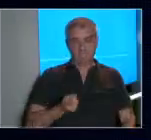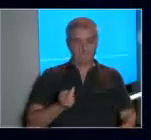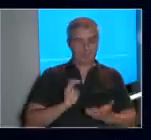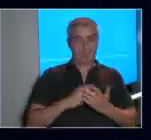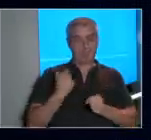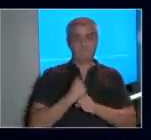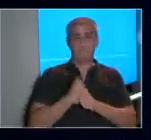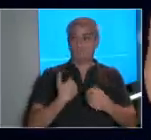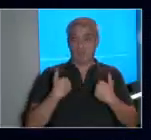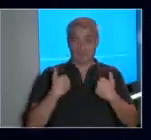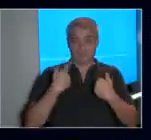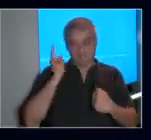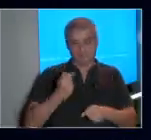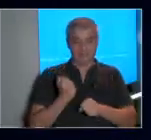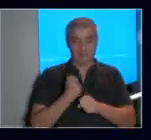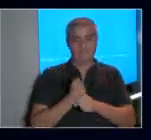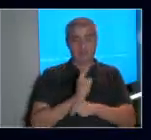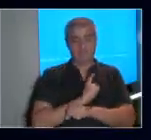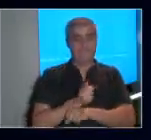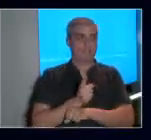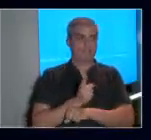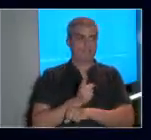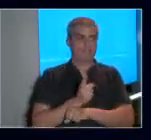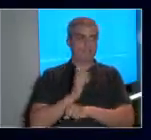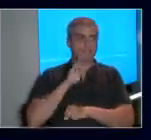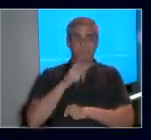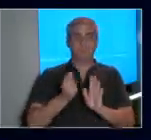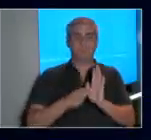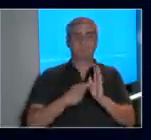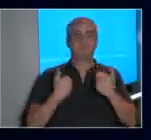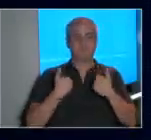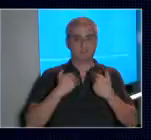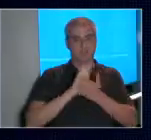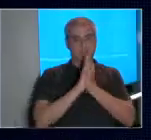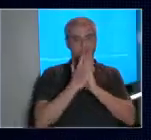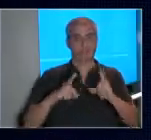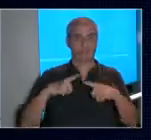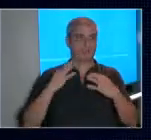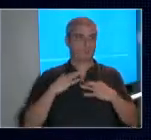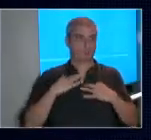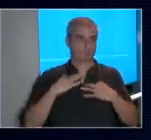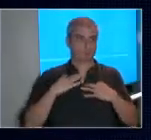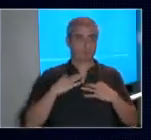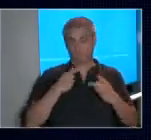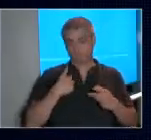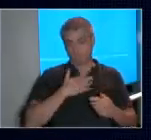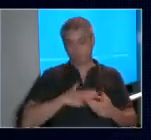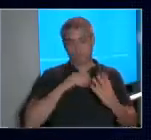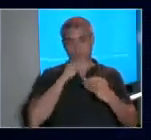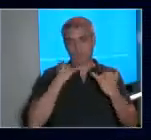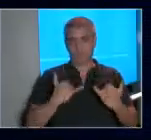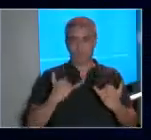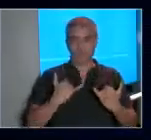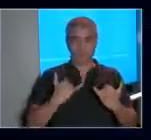לקום ולפעול. אני חייבת לקום ולפעול מיד, גם אם זה ידרוש ממני לשנות את החיים שלי. על זה אני רוצה לדבר כאן